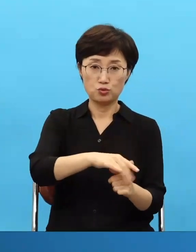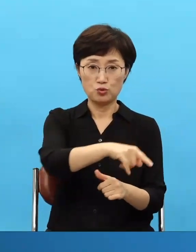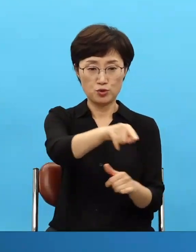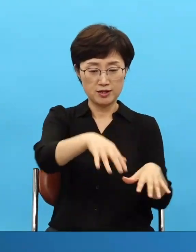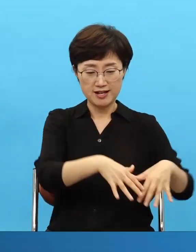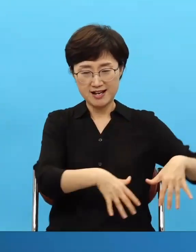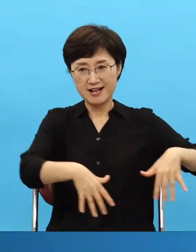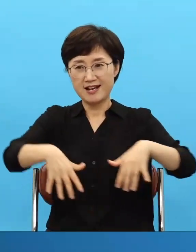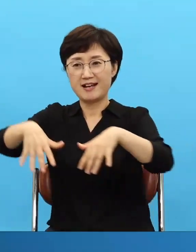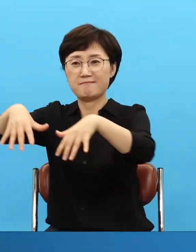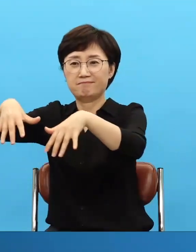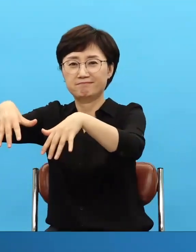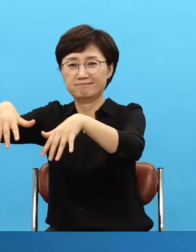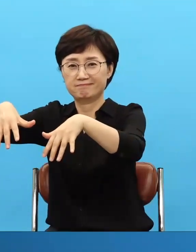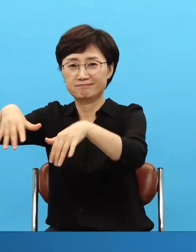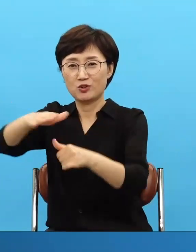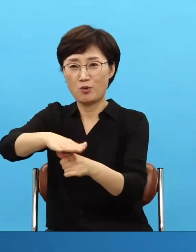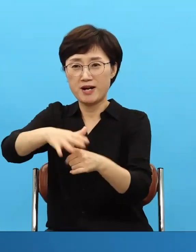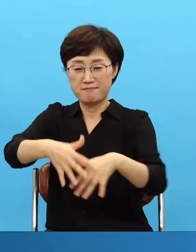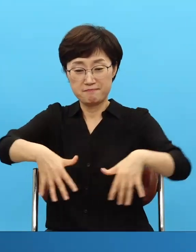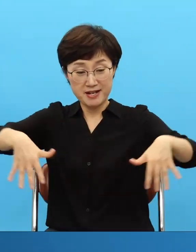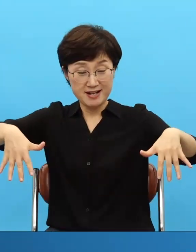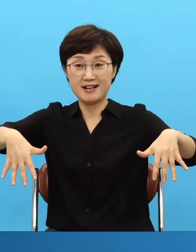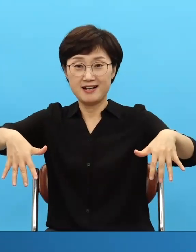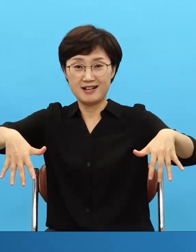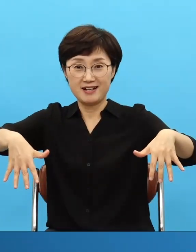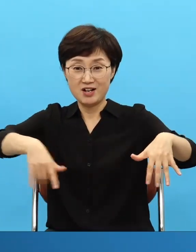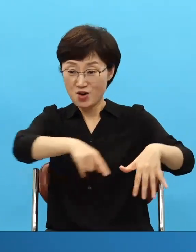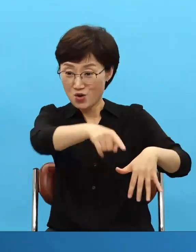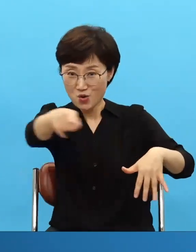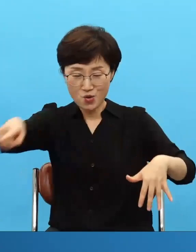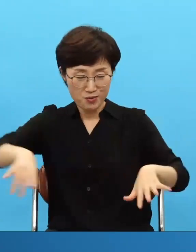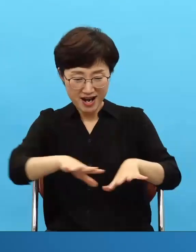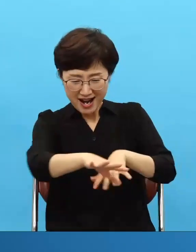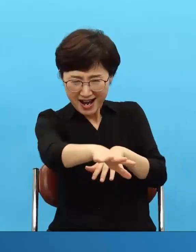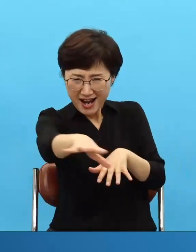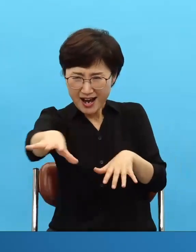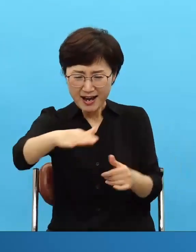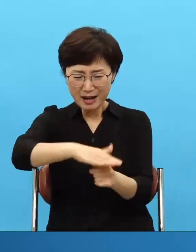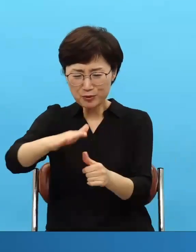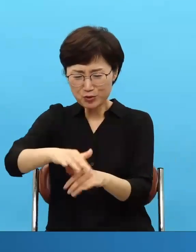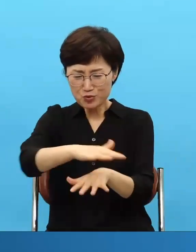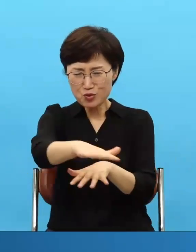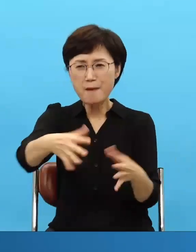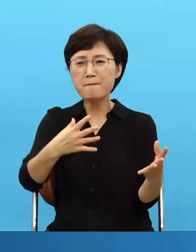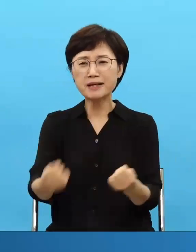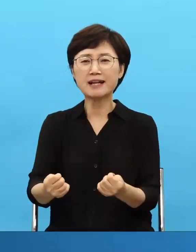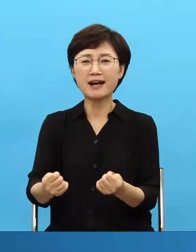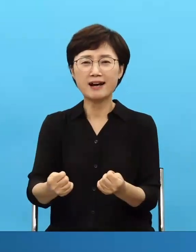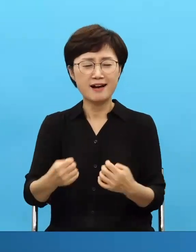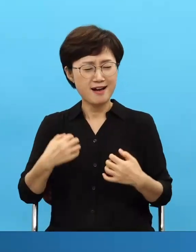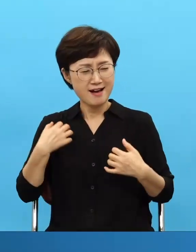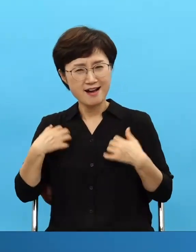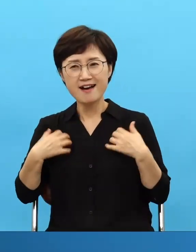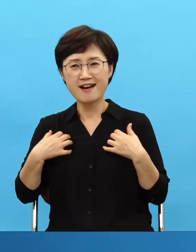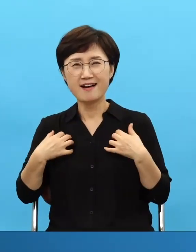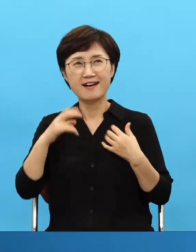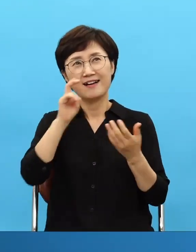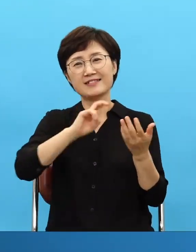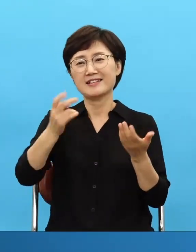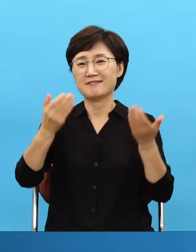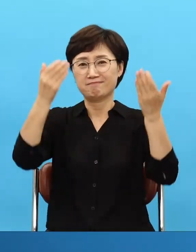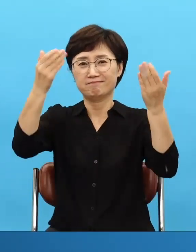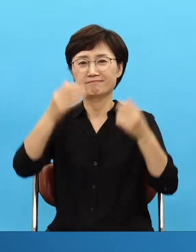무대로 향합니다. 무대는 물론 무대 아래까지 장악한 렘넌트들은 누구보다 뜨겁게 하나님을